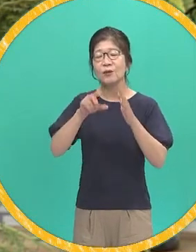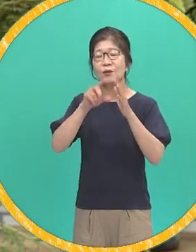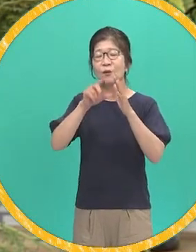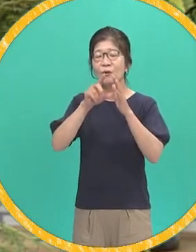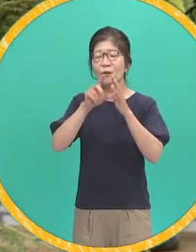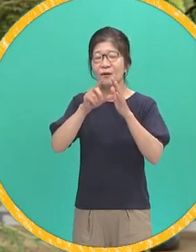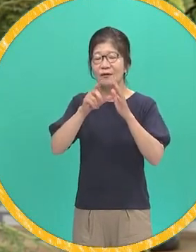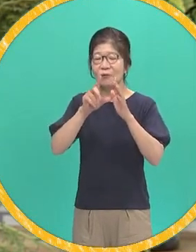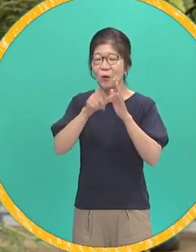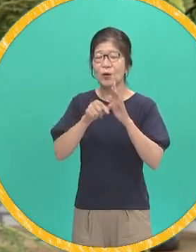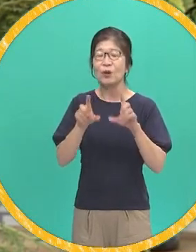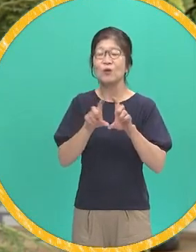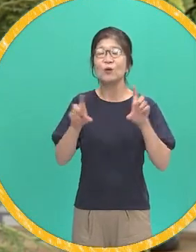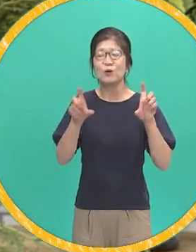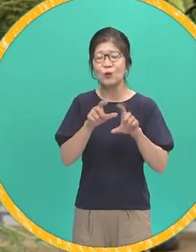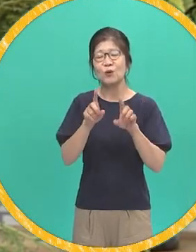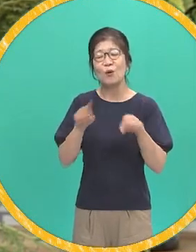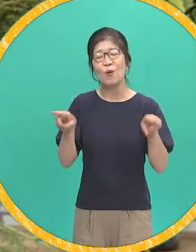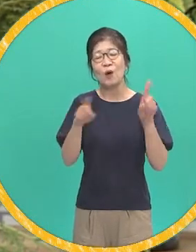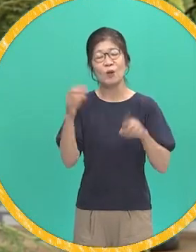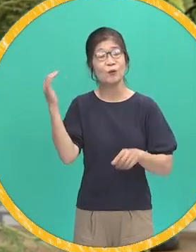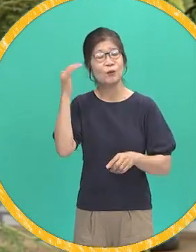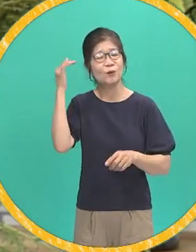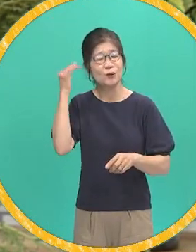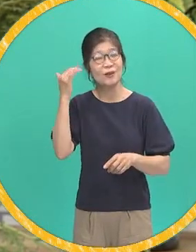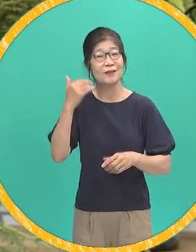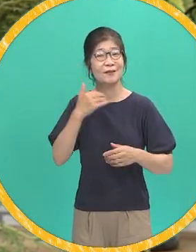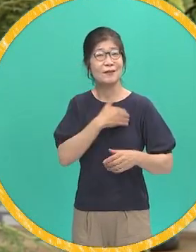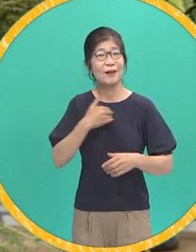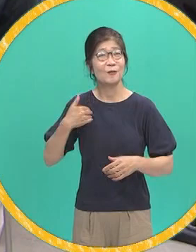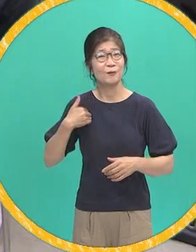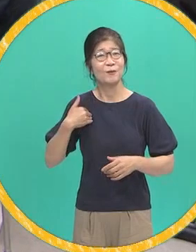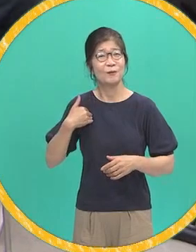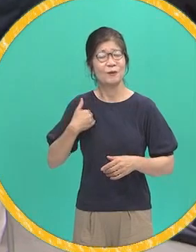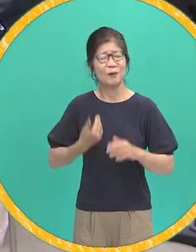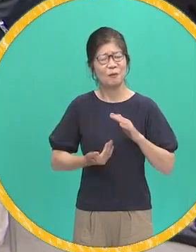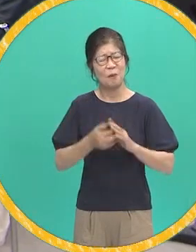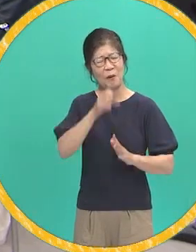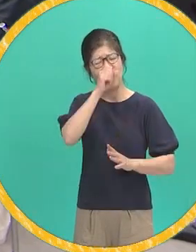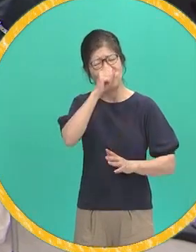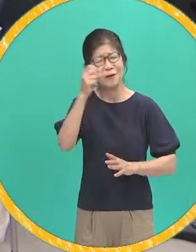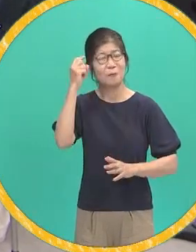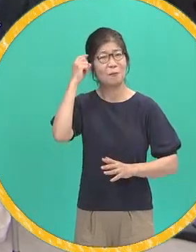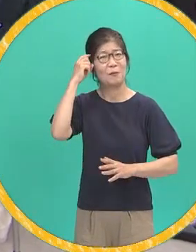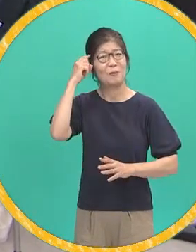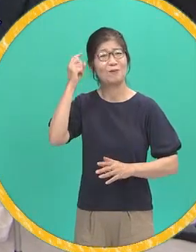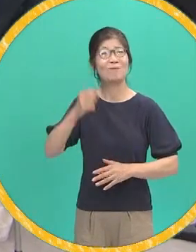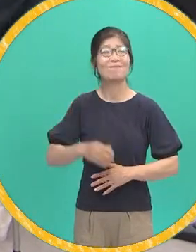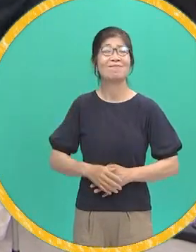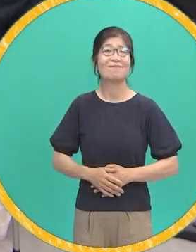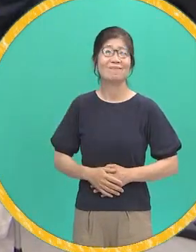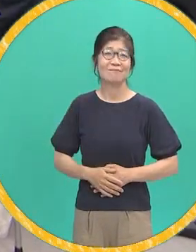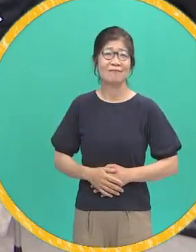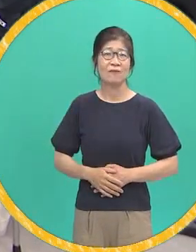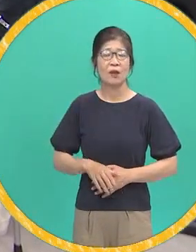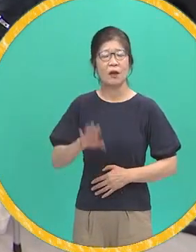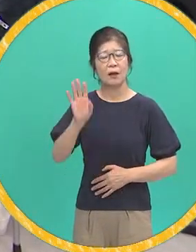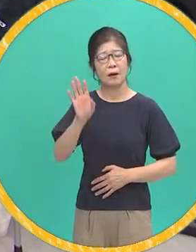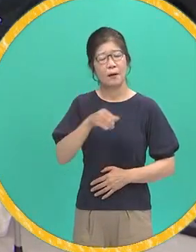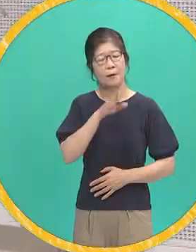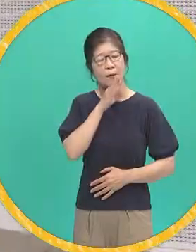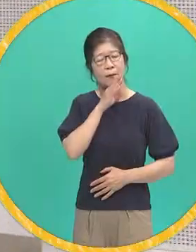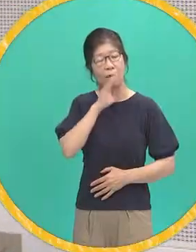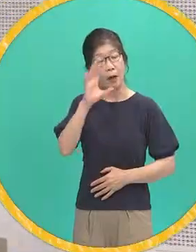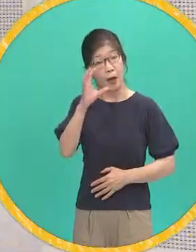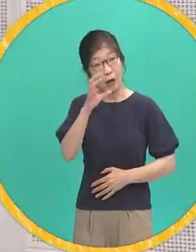を楽しめるというのはやはり警察音楽隊ならではだなと思いますね素晴らしかったですよねかっこいいです